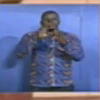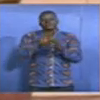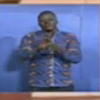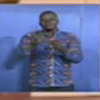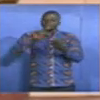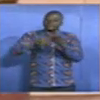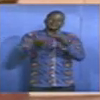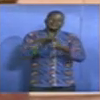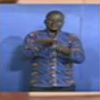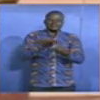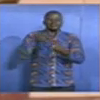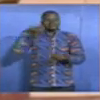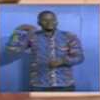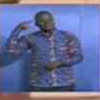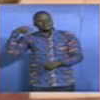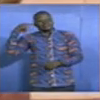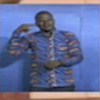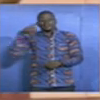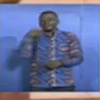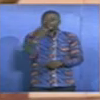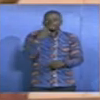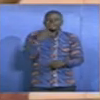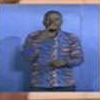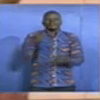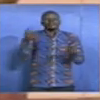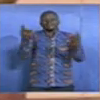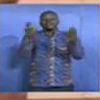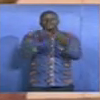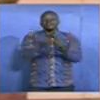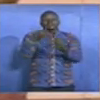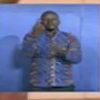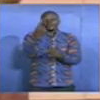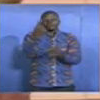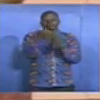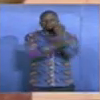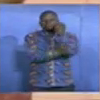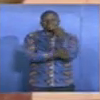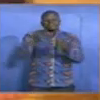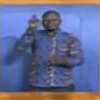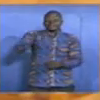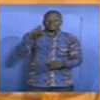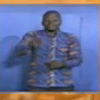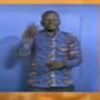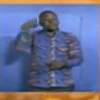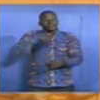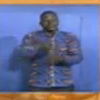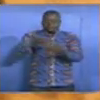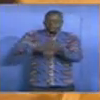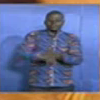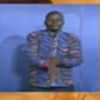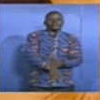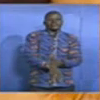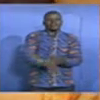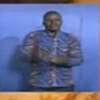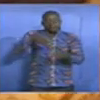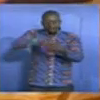de l'histoire qui unit ces deux pays, mais et de la nécessité de les approfondir. Un approfondissement,